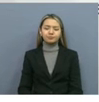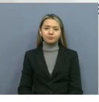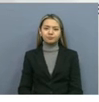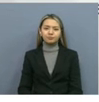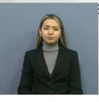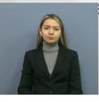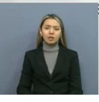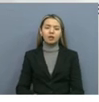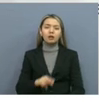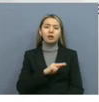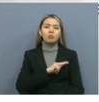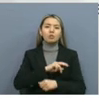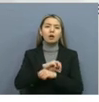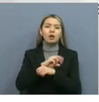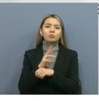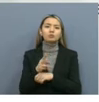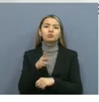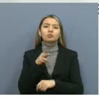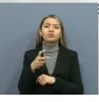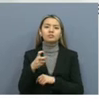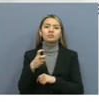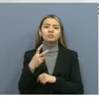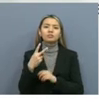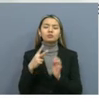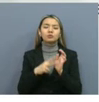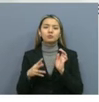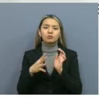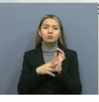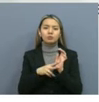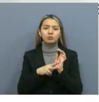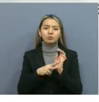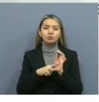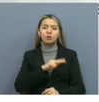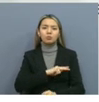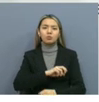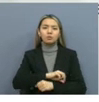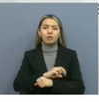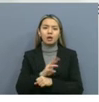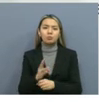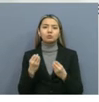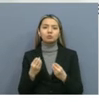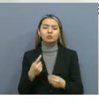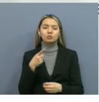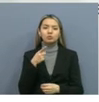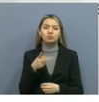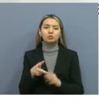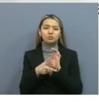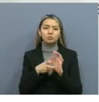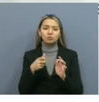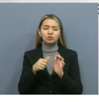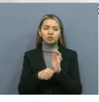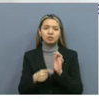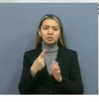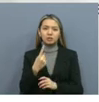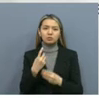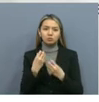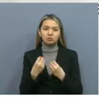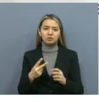Жұмыспен қамту қызметінің ықпалымен 2298 азамат еңбекпен қамтылған. Оның ішінде 1861,